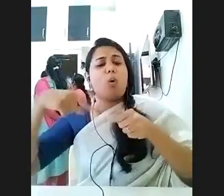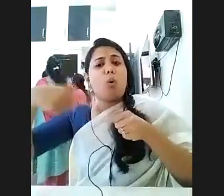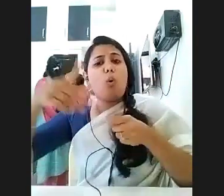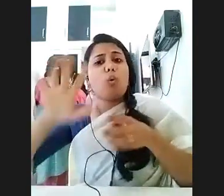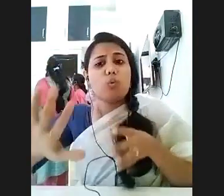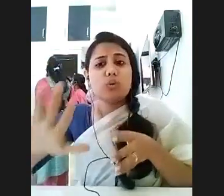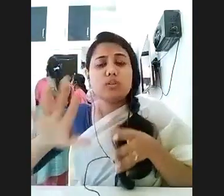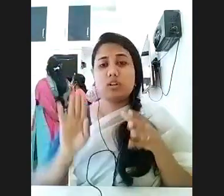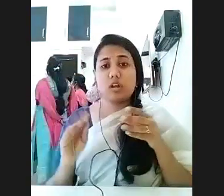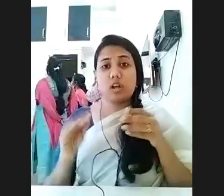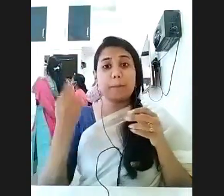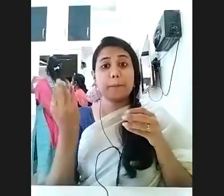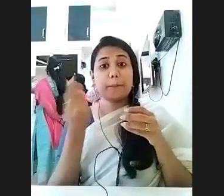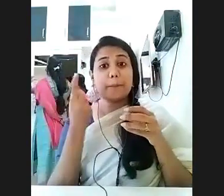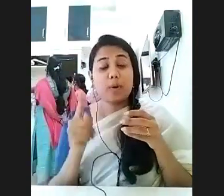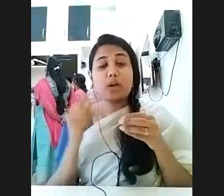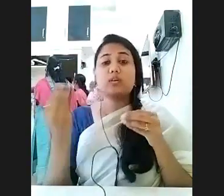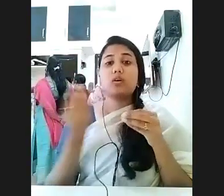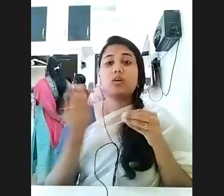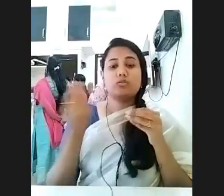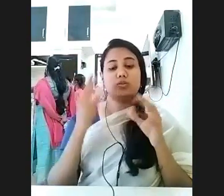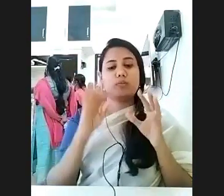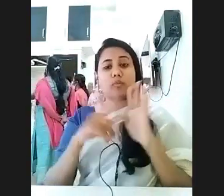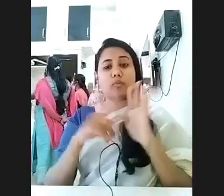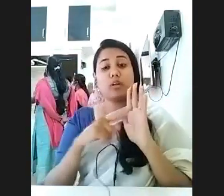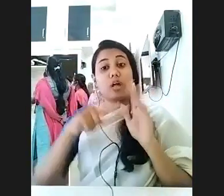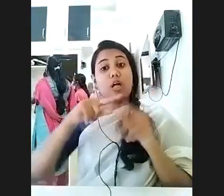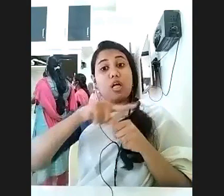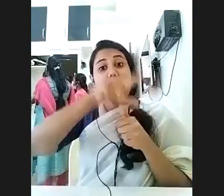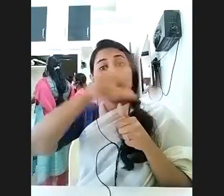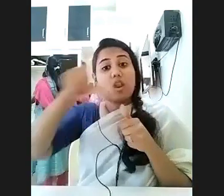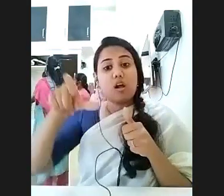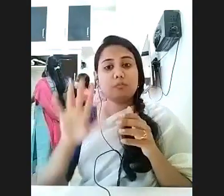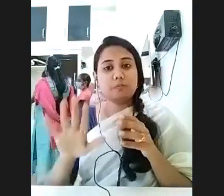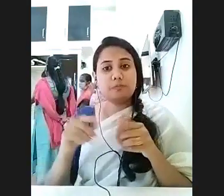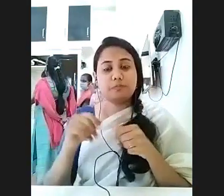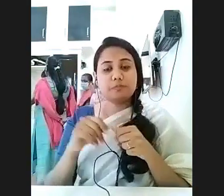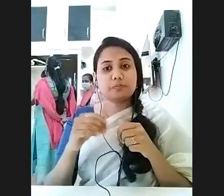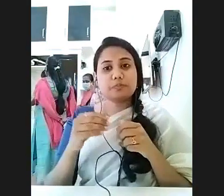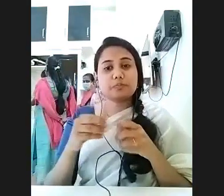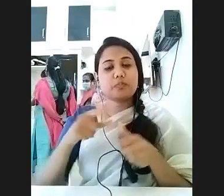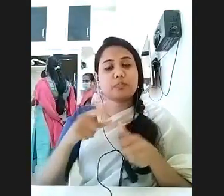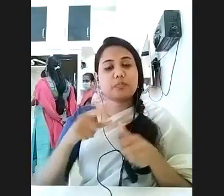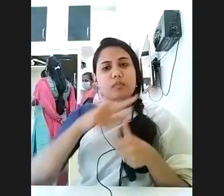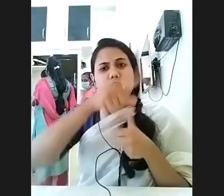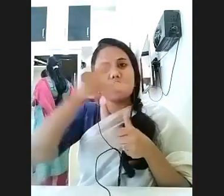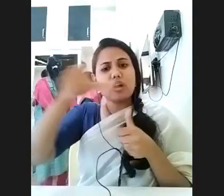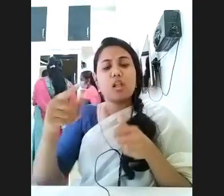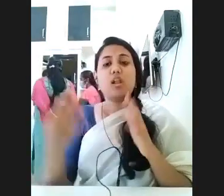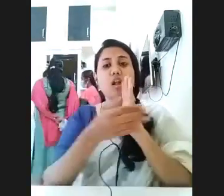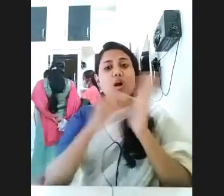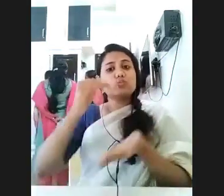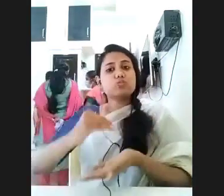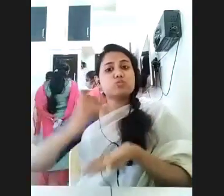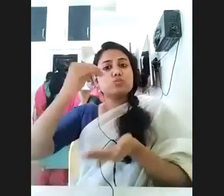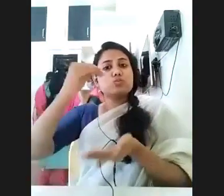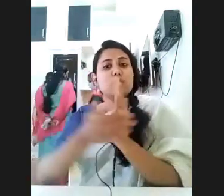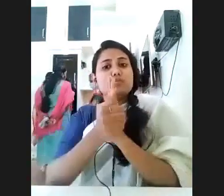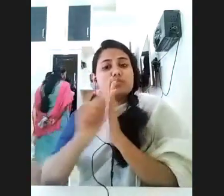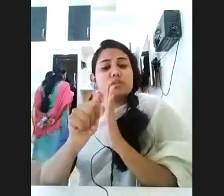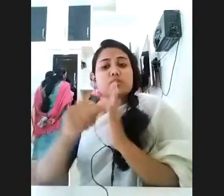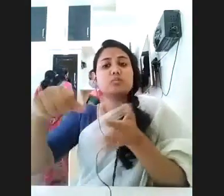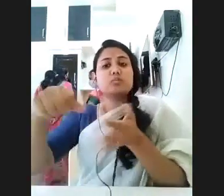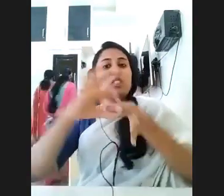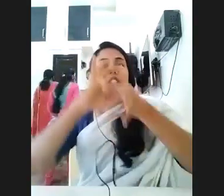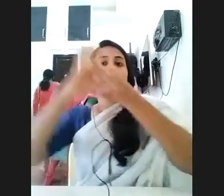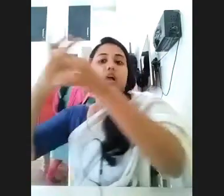ജസ്റ്റ് ഓവർവ്യൂ മാത്രമേ ഞാൻ പറഞ്ഞിട്ടുള്ളൂ. നോട്ട് എവറി മൈൽ സ്റ്റോൺ, അതായത് എല്ലാ കുട്ടിയുടെ കഴിവുകളും കംപ്ലീറ്റ് ആയിട്ട് SMN2ൻ്റെ മുകളിൽ